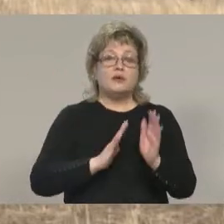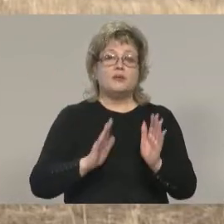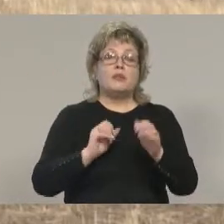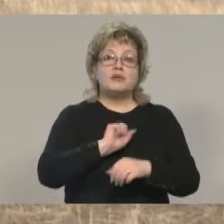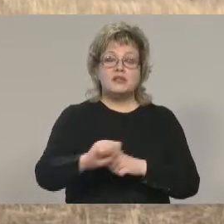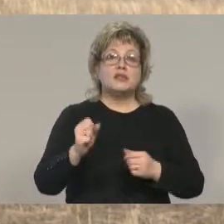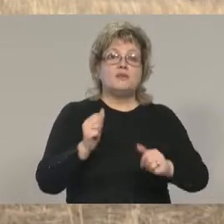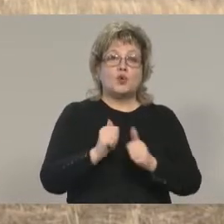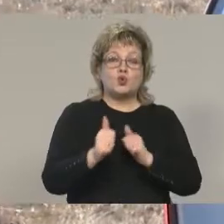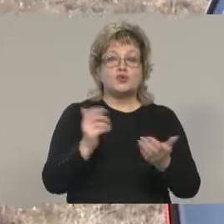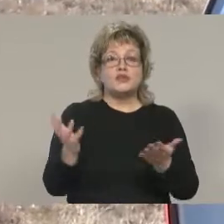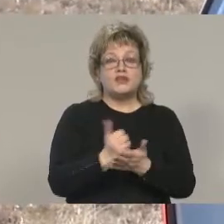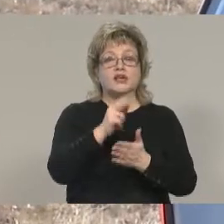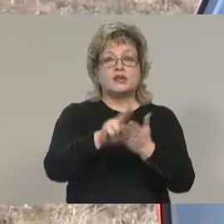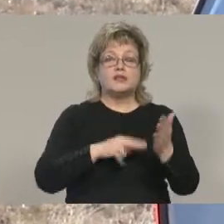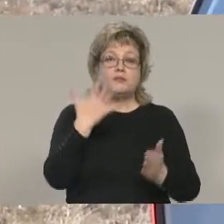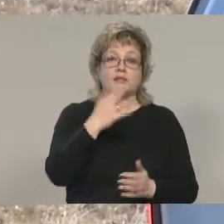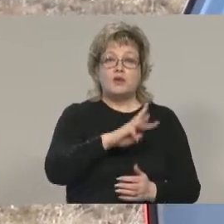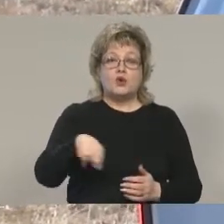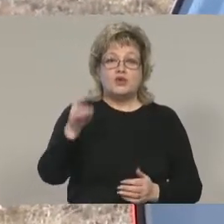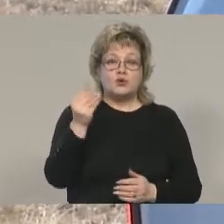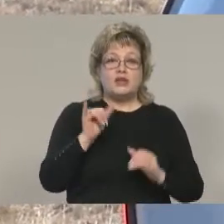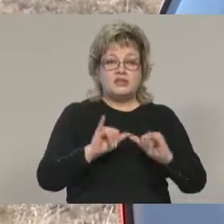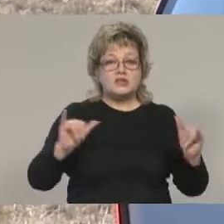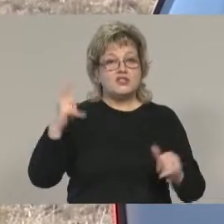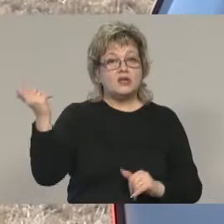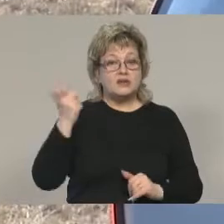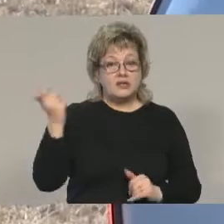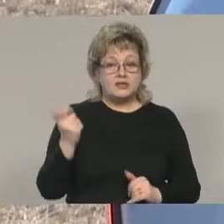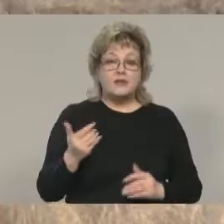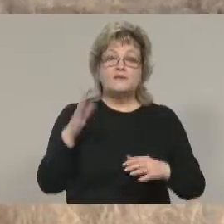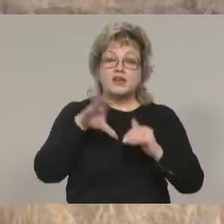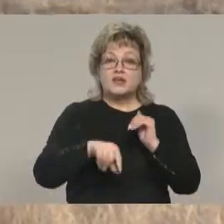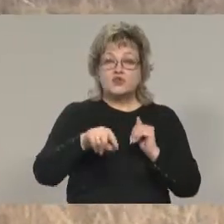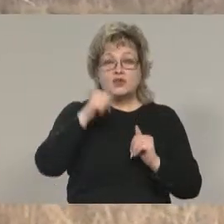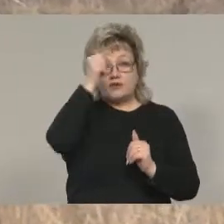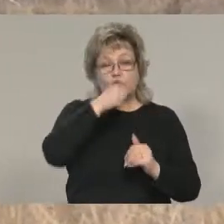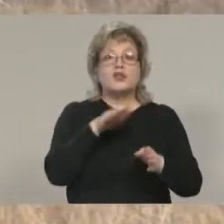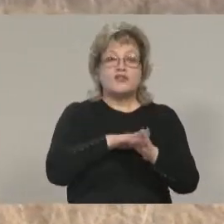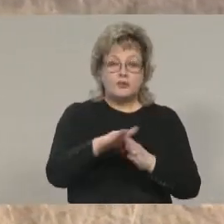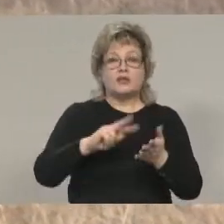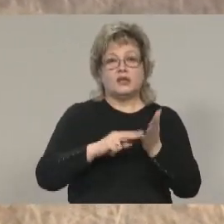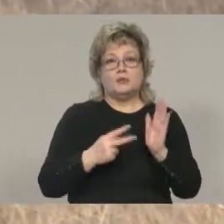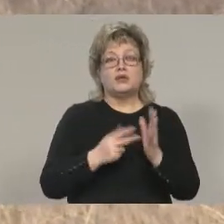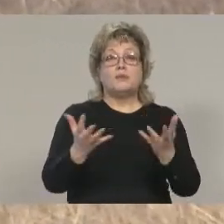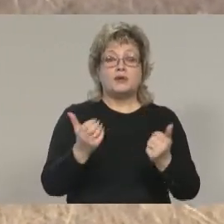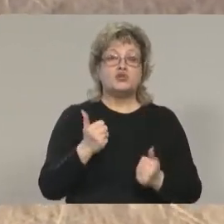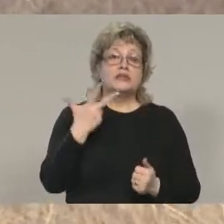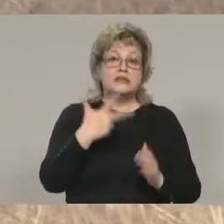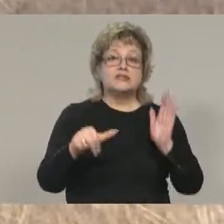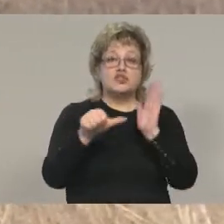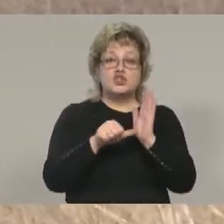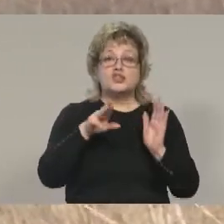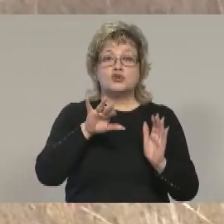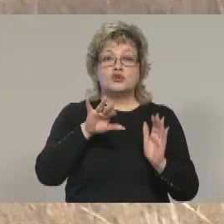победителями конкурса, выиграли грант в 5 миллионов рублей на развитие хозяйства. И к концу этого года уже выполнили план. Получили 36